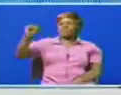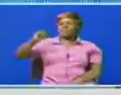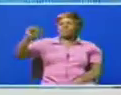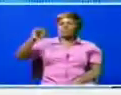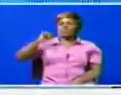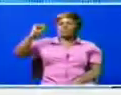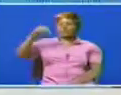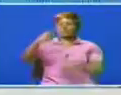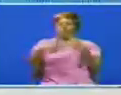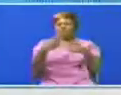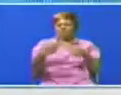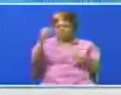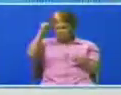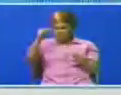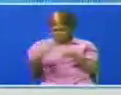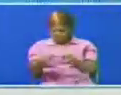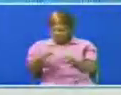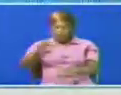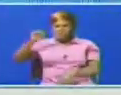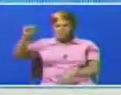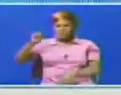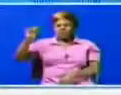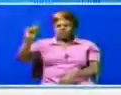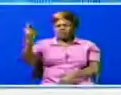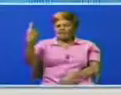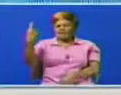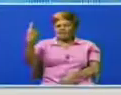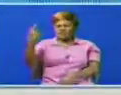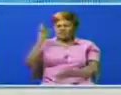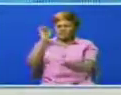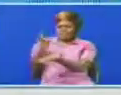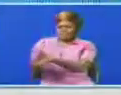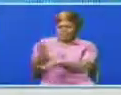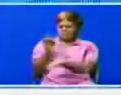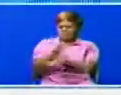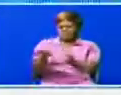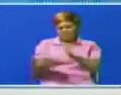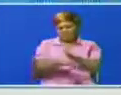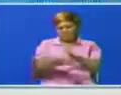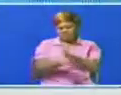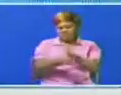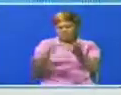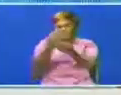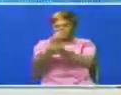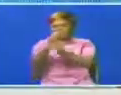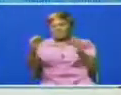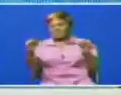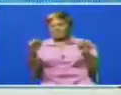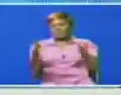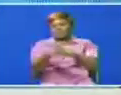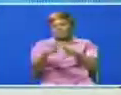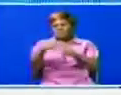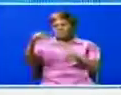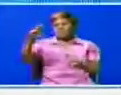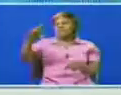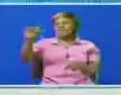ambazo zinazoendelea hivi sasa. Kumbuka kumekuwa na siasa ya kwanza kufutwa kazi kwa makamu wa rais, alafu pia inasemekana Grace Mugabe